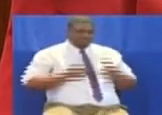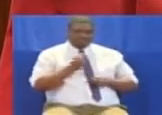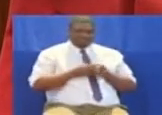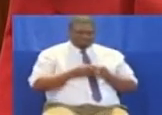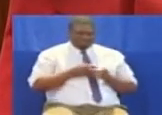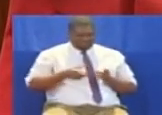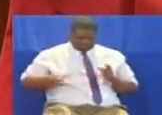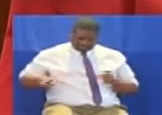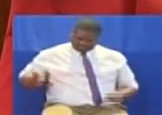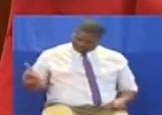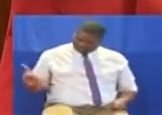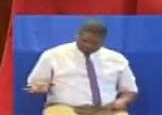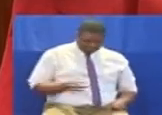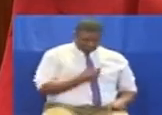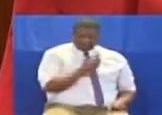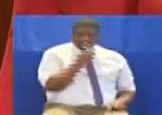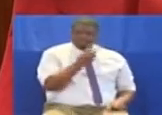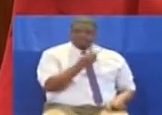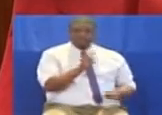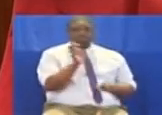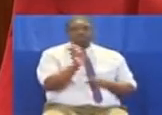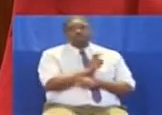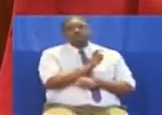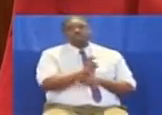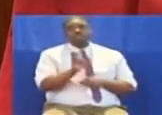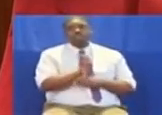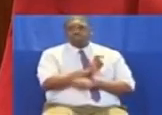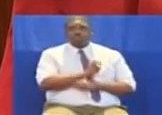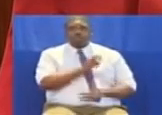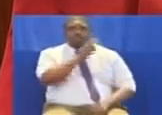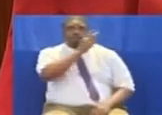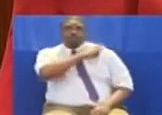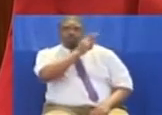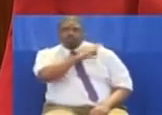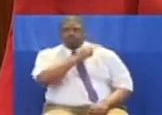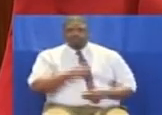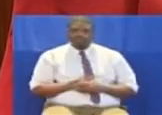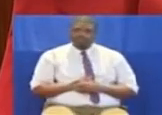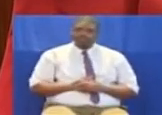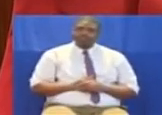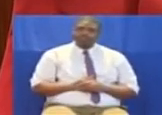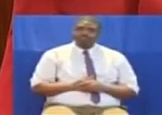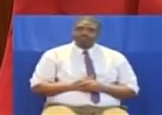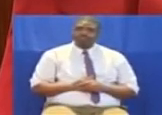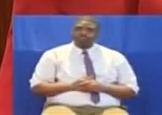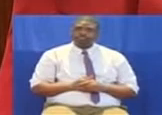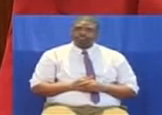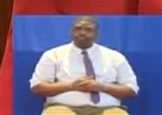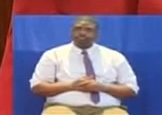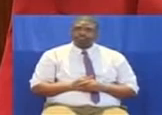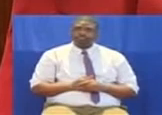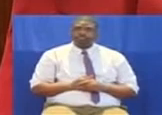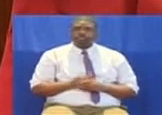pale huwa naona walinzi wa Mbowe na walikuwepo.